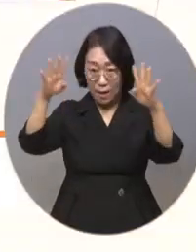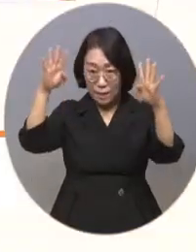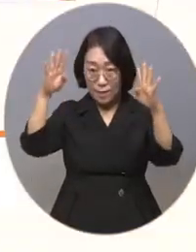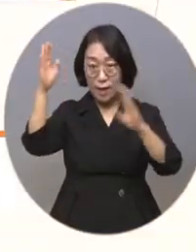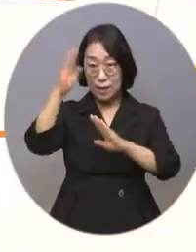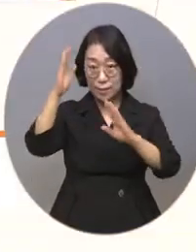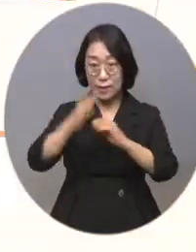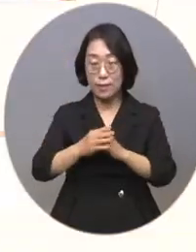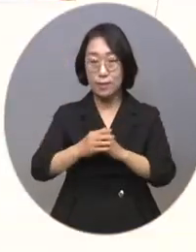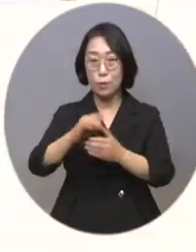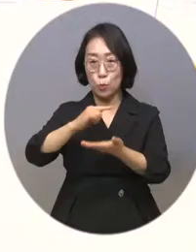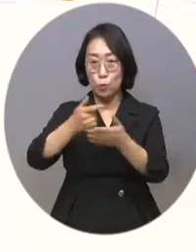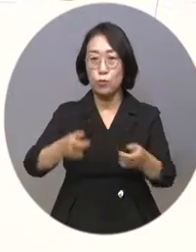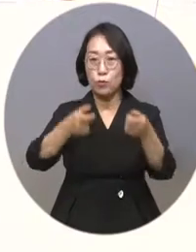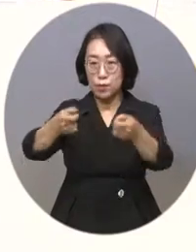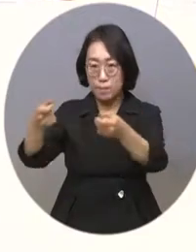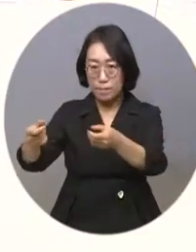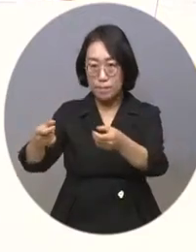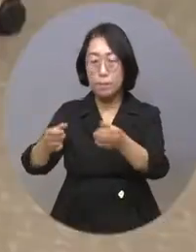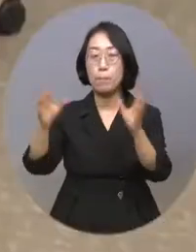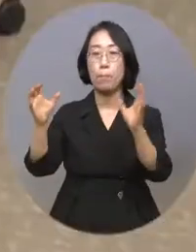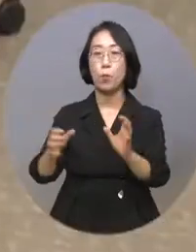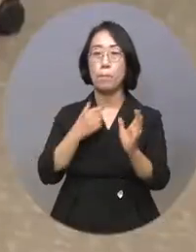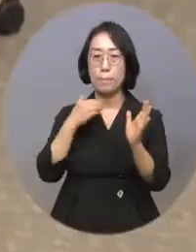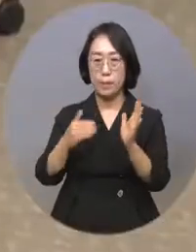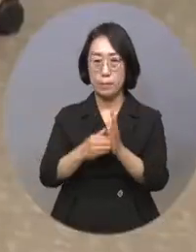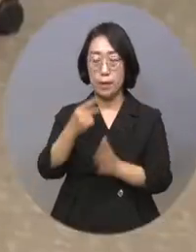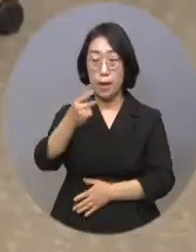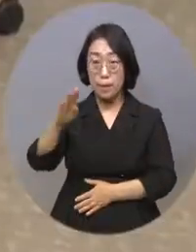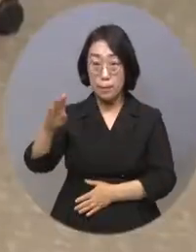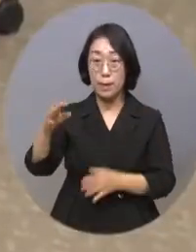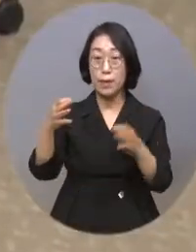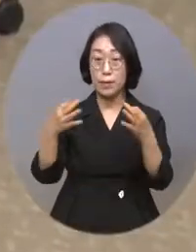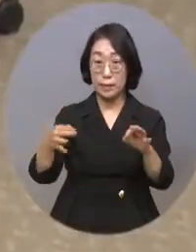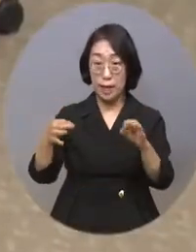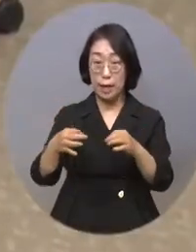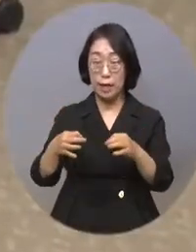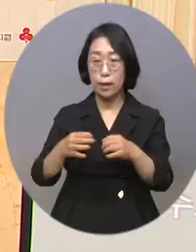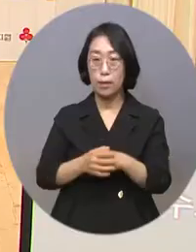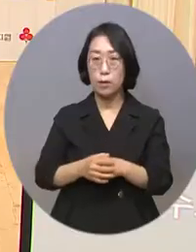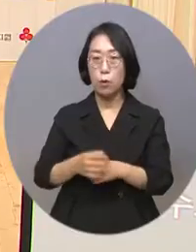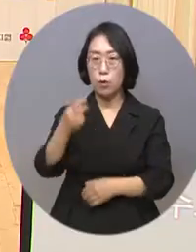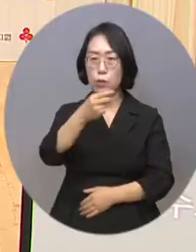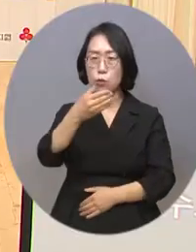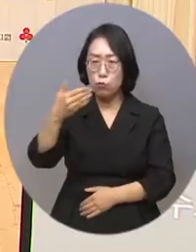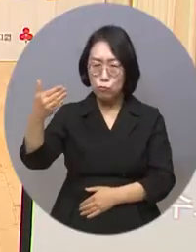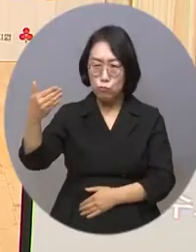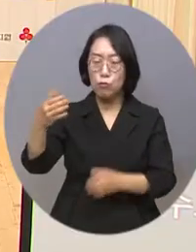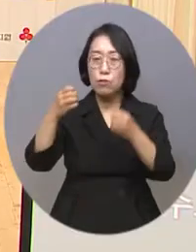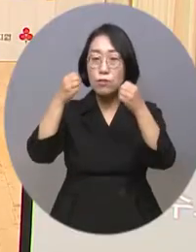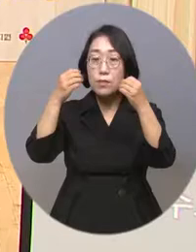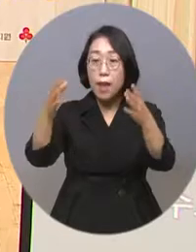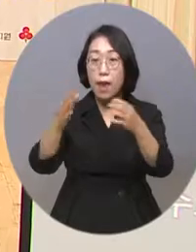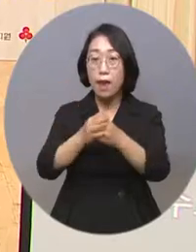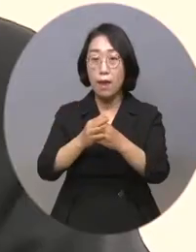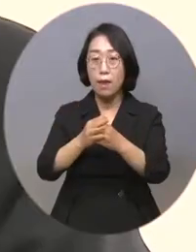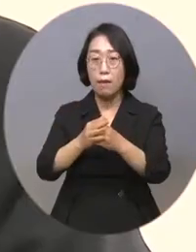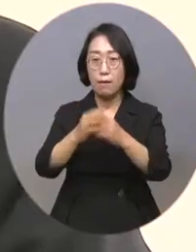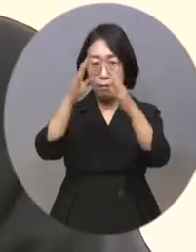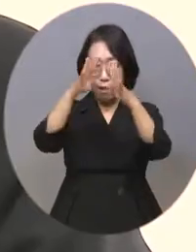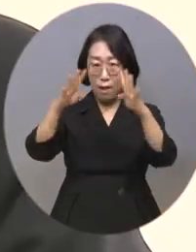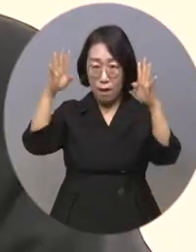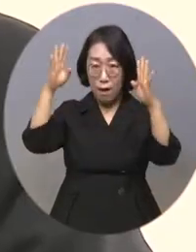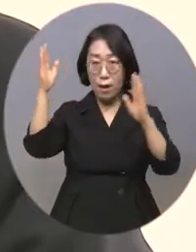열었습니다. KB 국민은행과 함께하는 노트북 전달은 지난 2009년 신입 장애대학생의 학습 환경을 개선하기